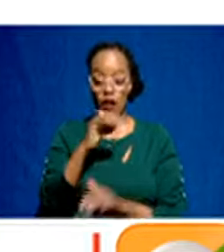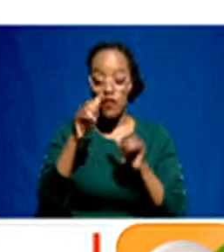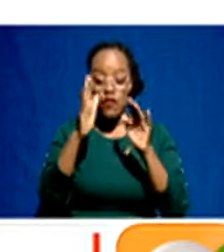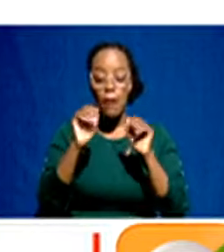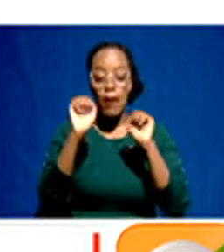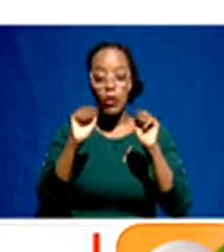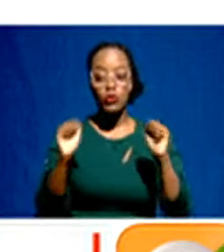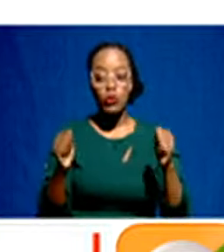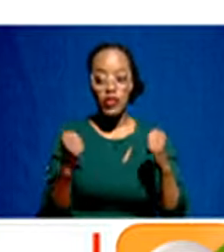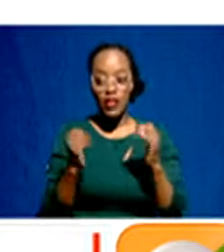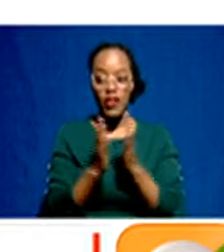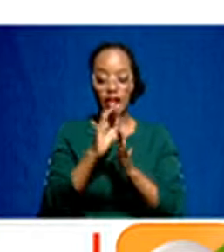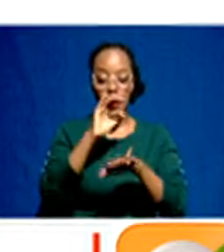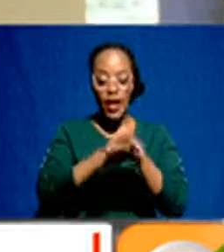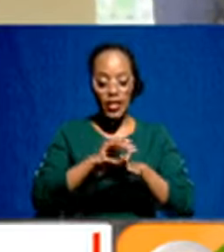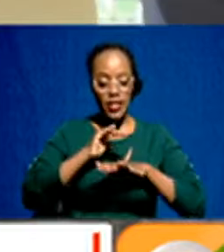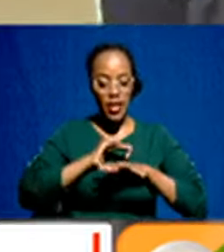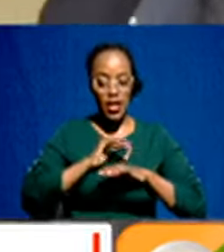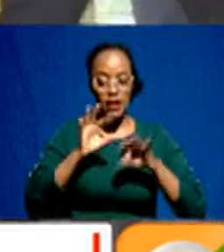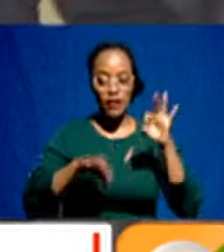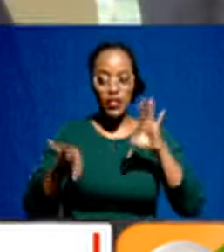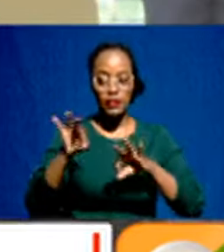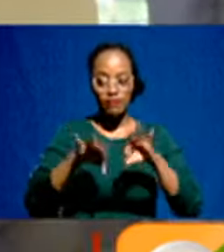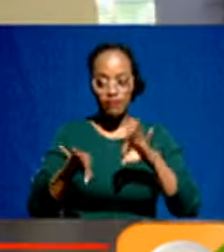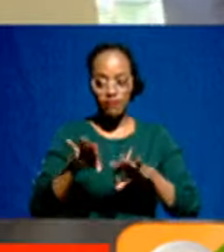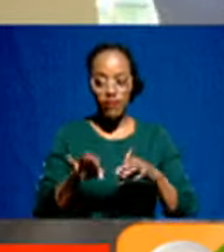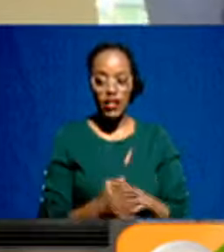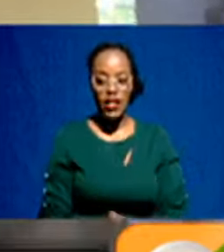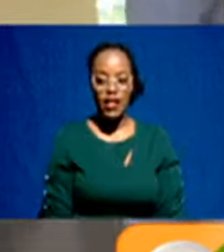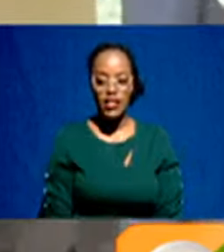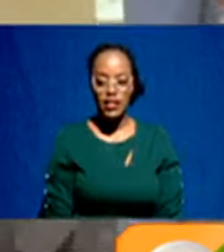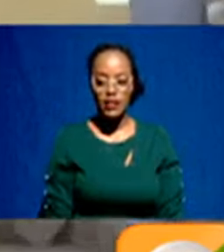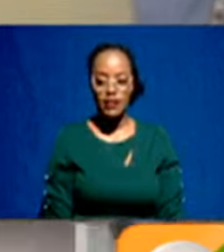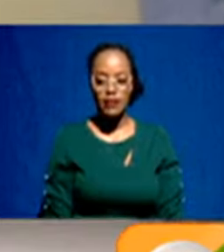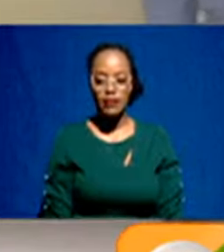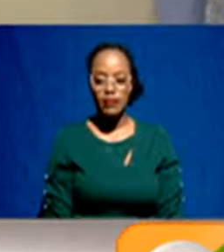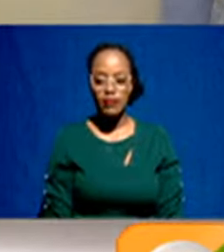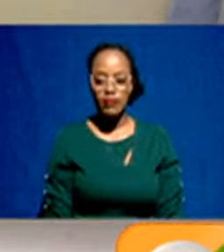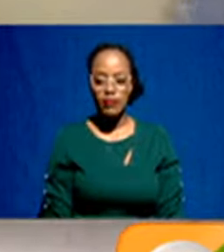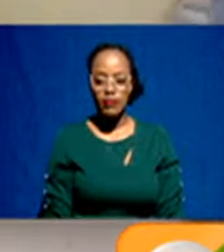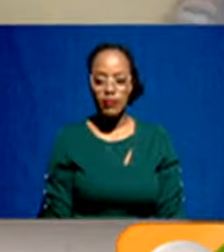wawe safe, wapate mbolea ya kutosha. Safin Achieng Oma, Runinga ya Citizen. Okay.